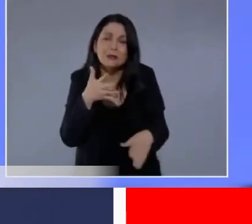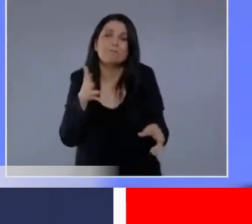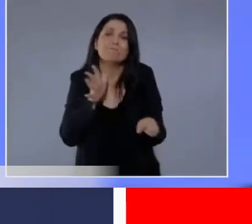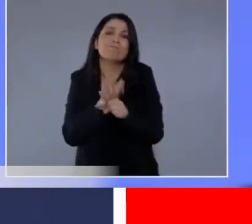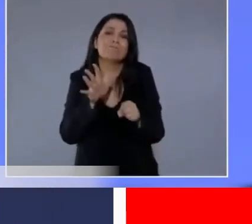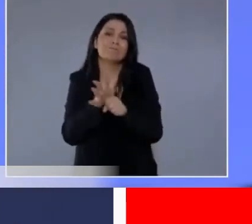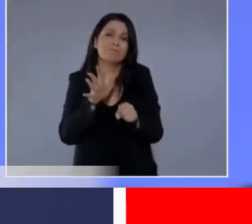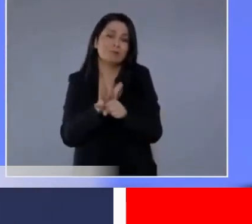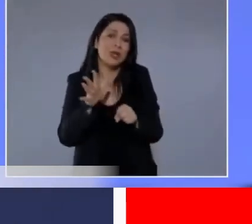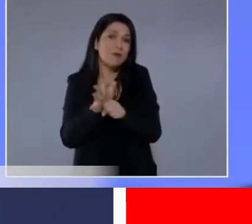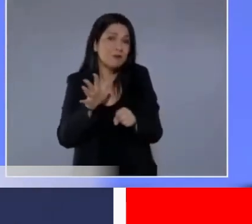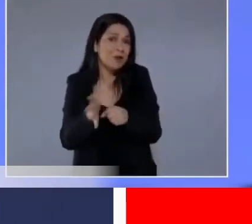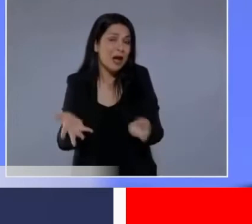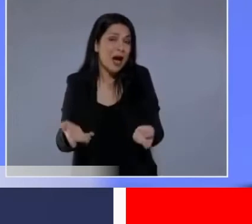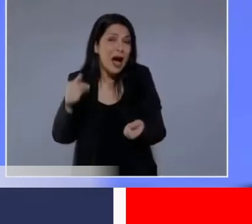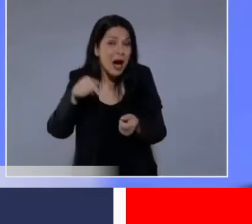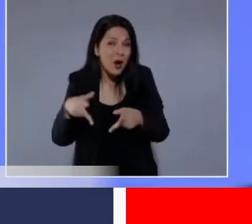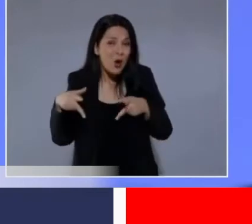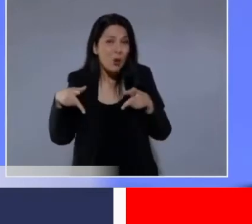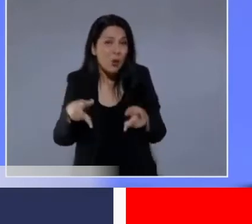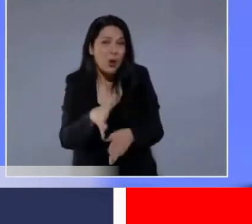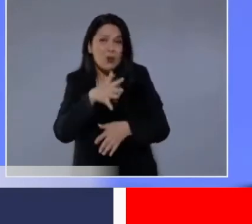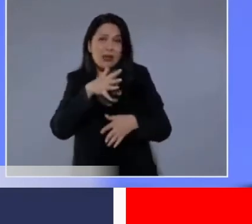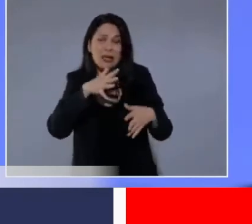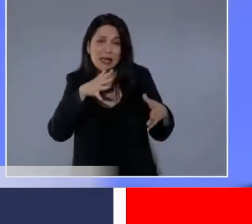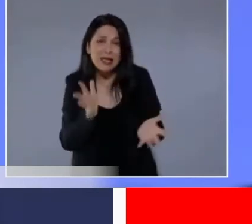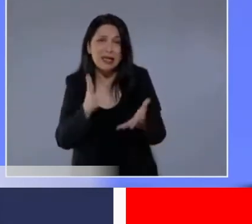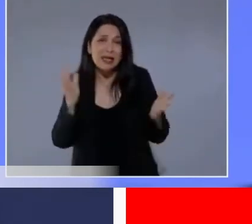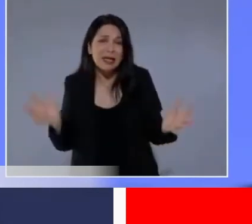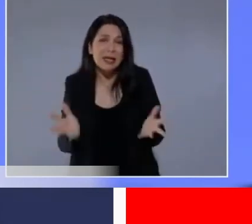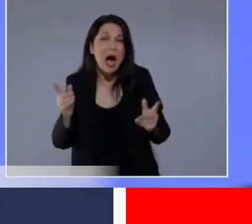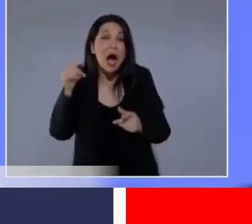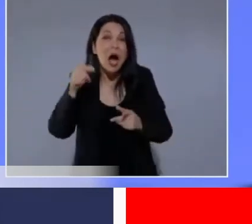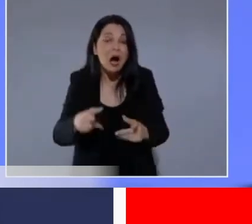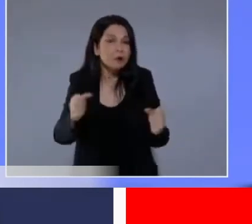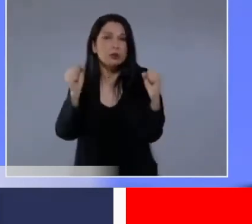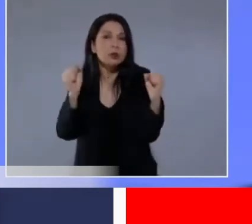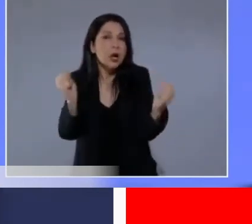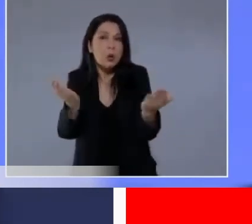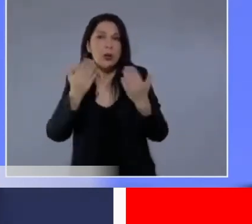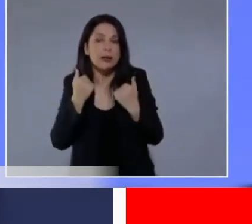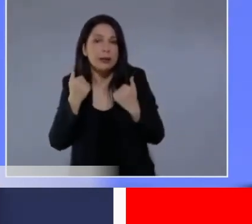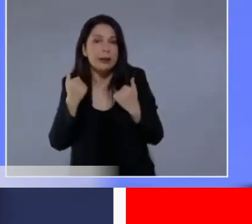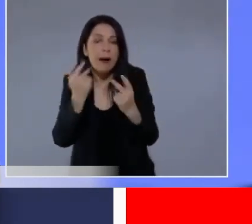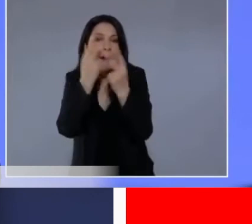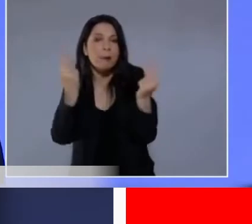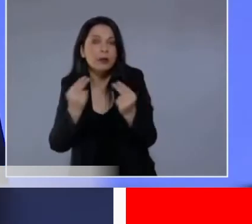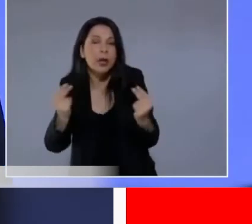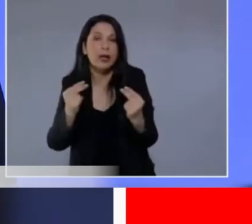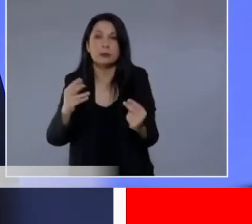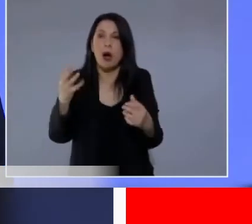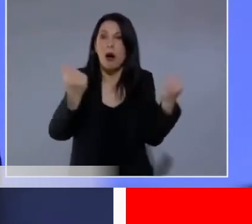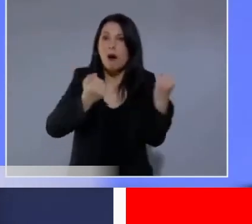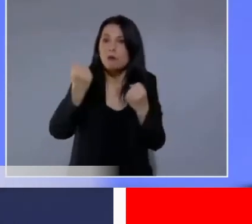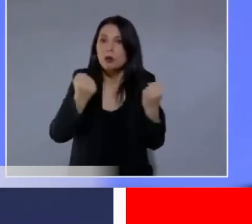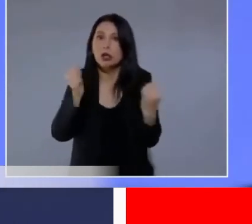και φυσικά εγκυμονεί κινδύνους όσον αφορά την ασφάλεια τόσο οχημάτων όσο και πεζών. Ο νέος